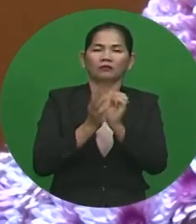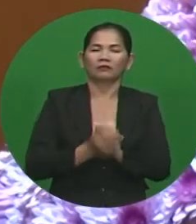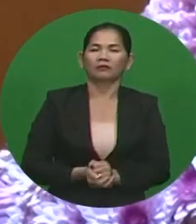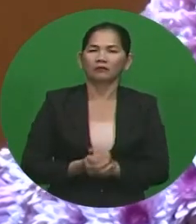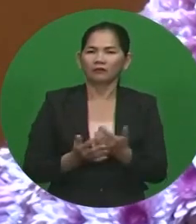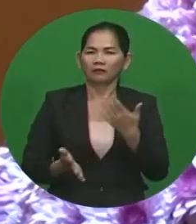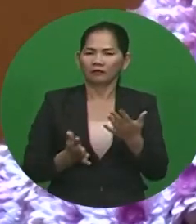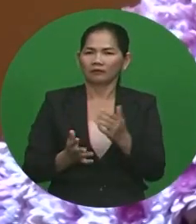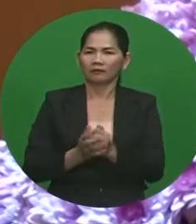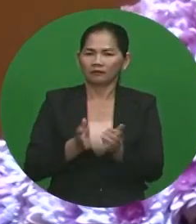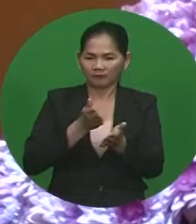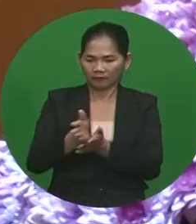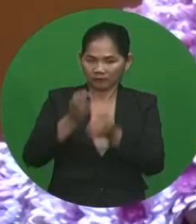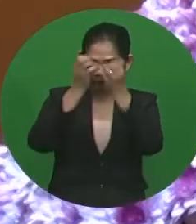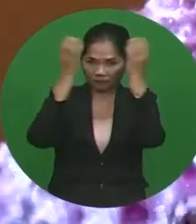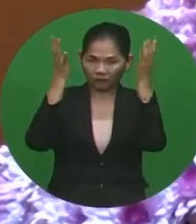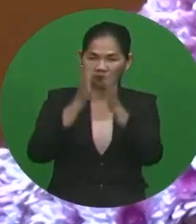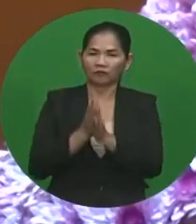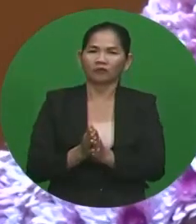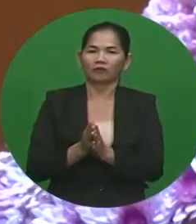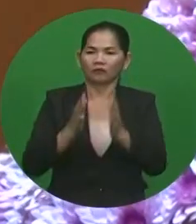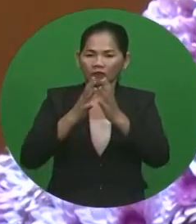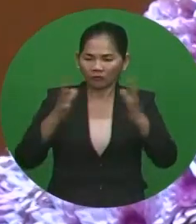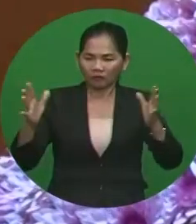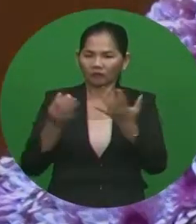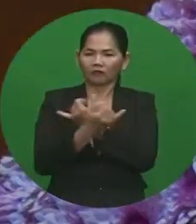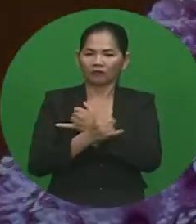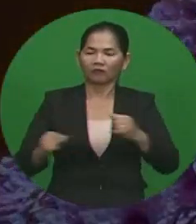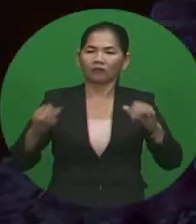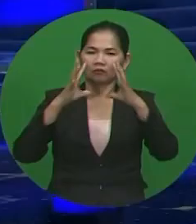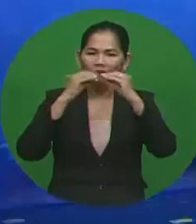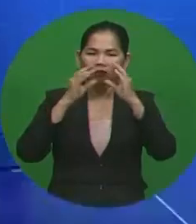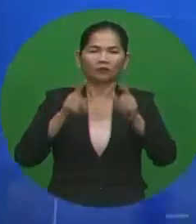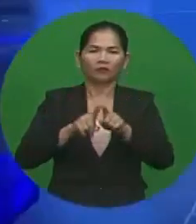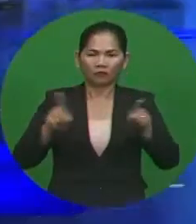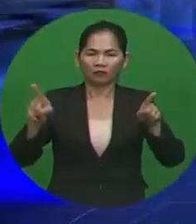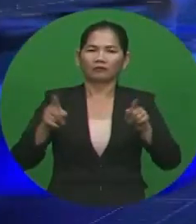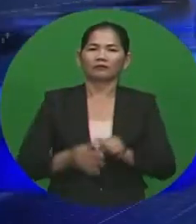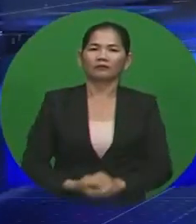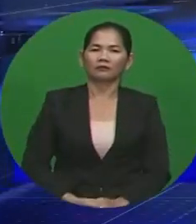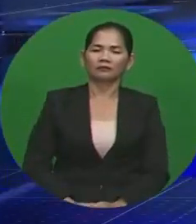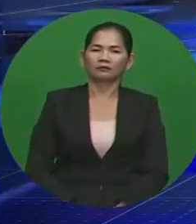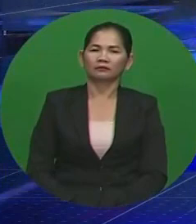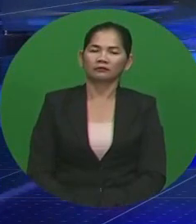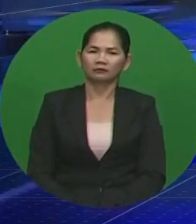ជាច្បាប់សិទ្ធិពីទទួលព័ត៌មានវាធំជាងអំពីសេរីភាពសារព័ត៌មានឆ្ងាយណាស់